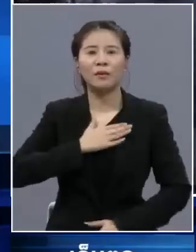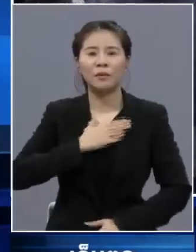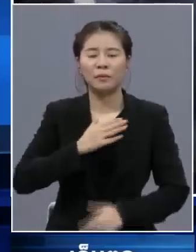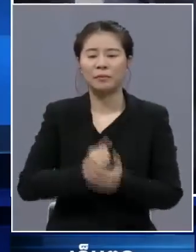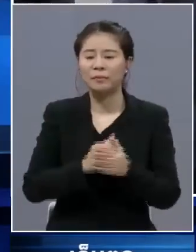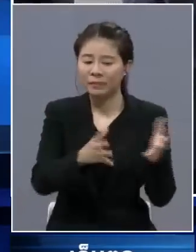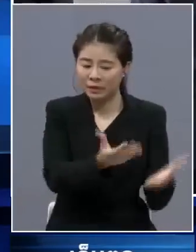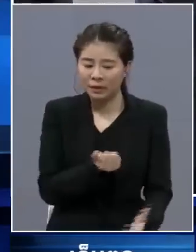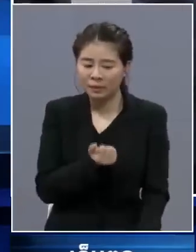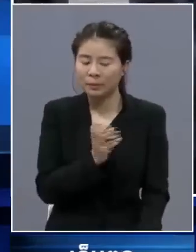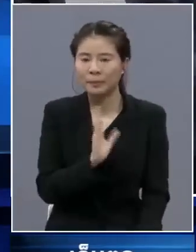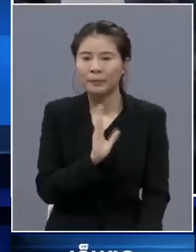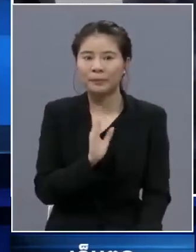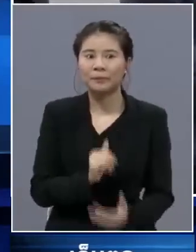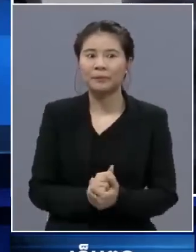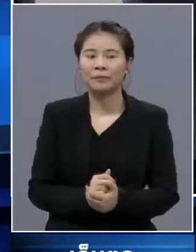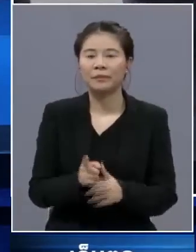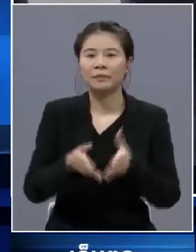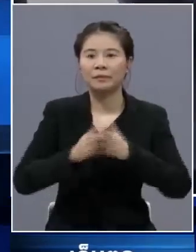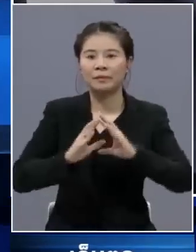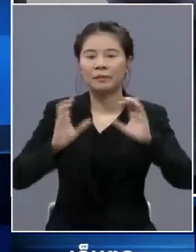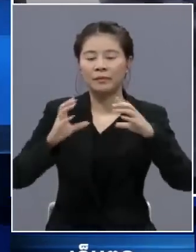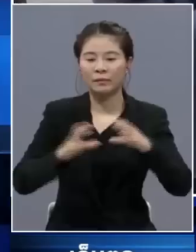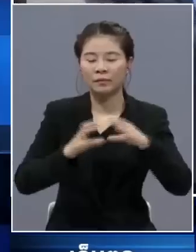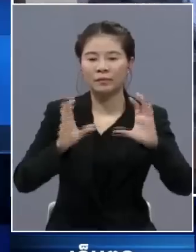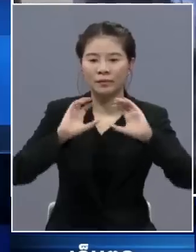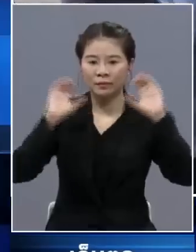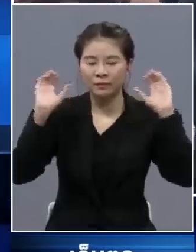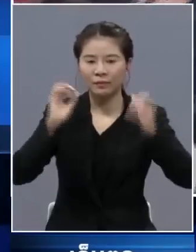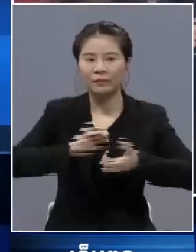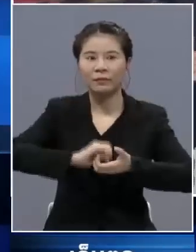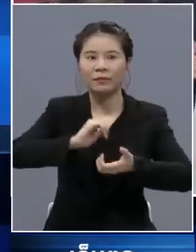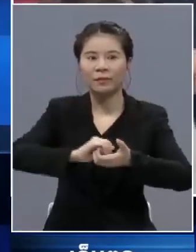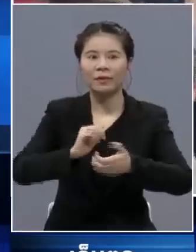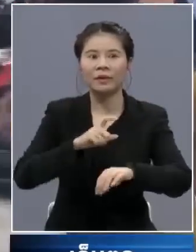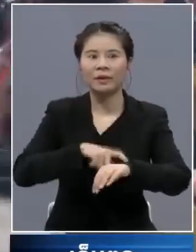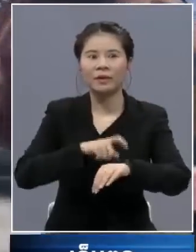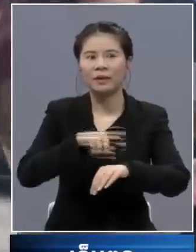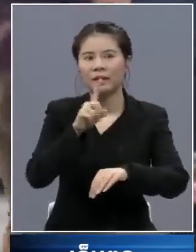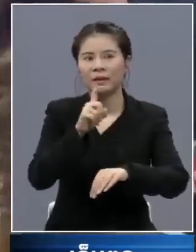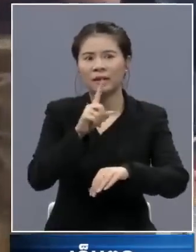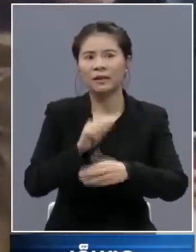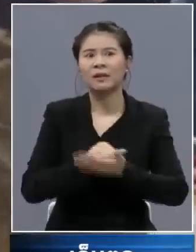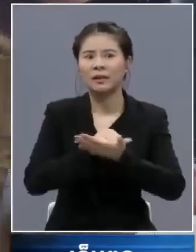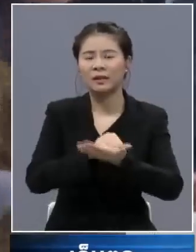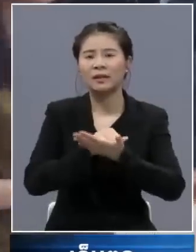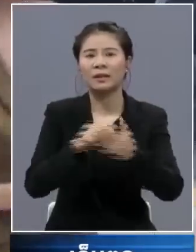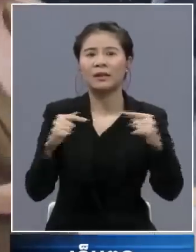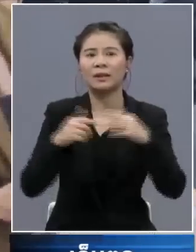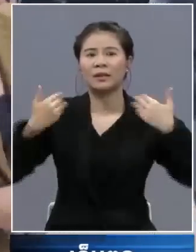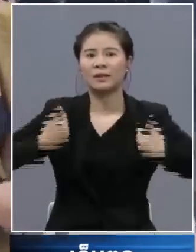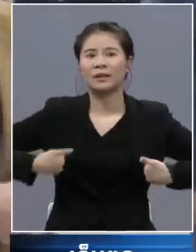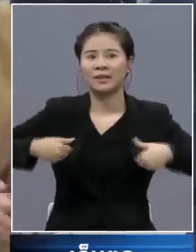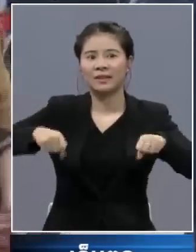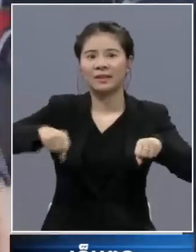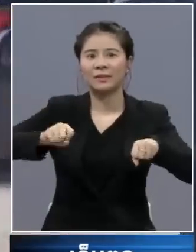ที่รอบแรกอะครับที่เขาไปคุยกันจัดตั้งพรรคร่วมกันอะแล้วปรากฏว่ามาไม่ทันก็ต้องใช้บริการพี่วินมอเตอร์ไซค์รับจ้างแล้